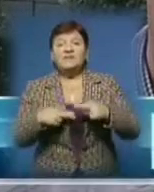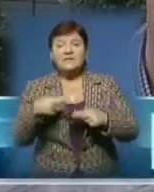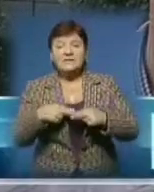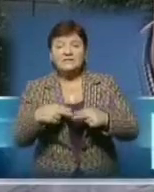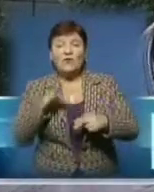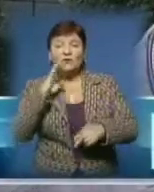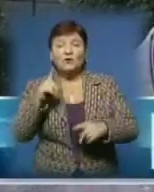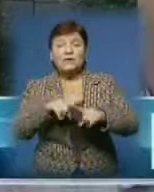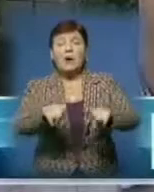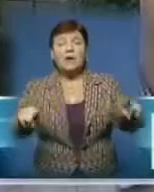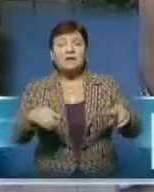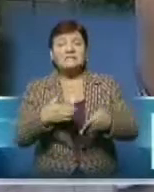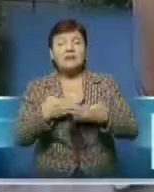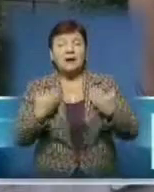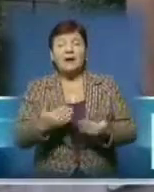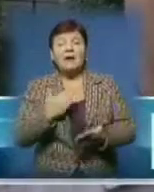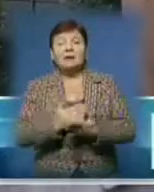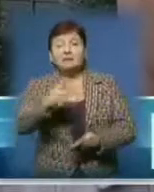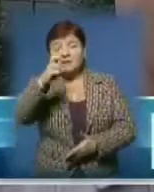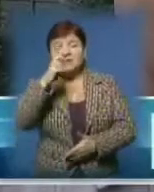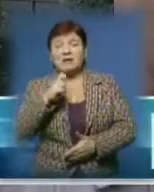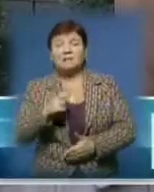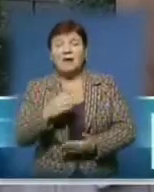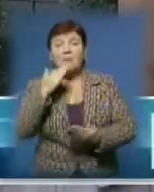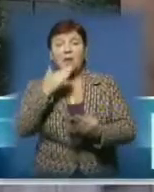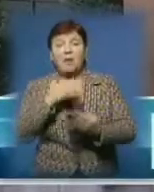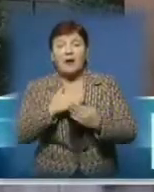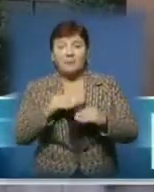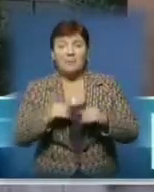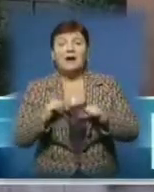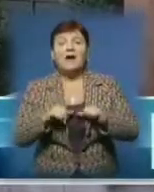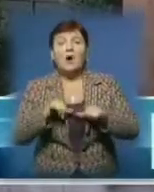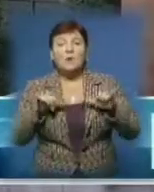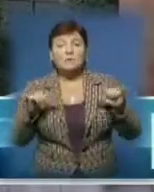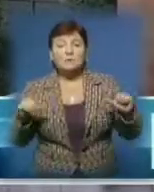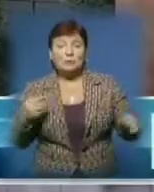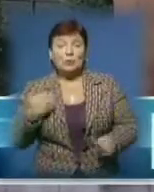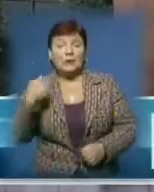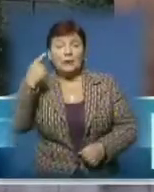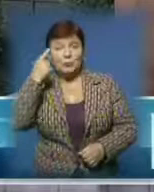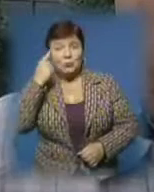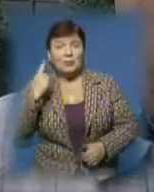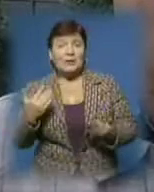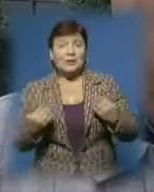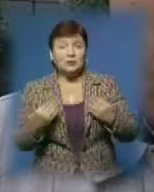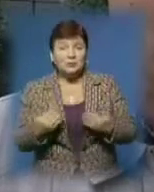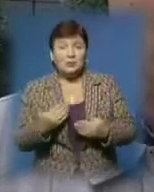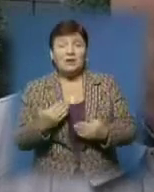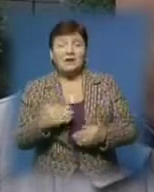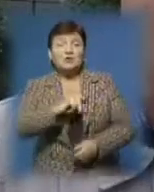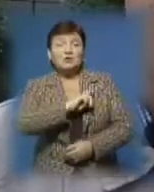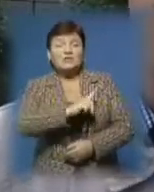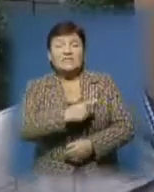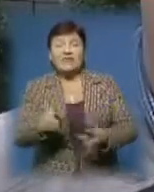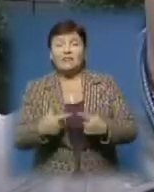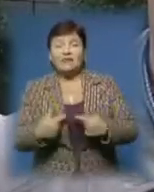водного комплексу, у нас немає. Є державна програма розвитку водних видів спорту. І все-таки, я думаю, що якщо, скажімо, об'єднати зусилля